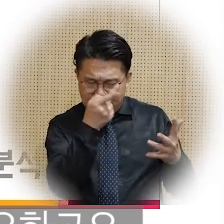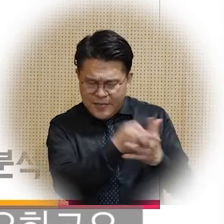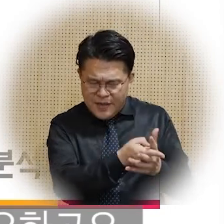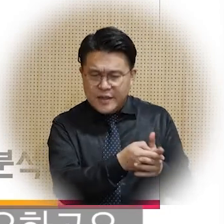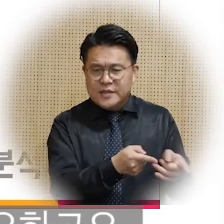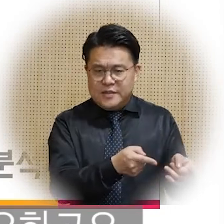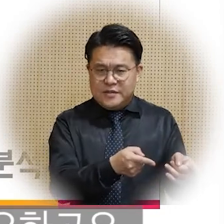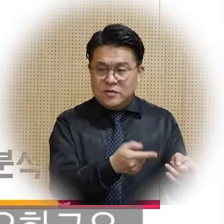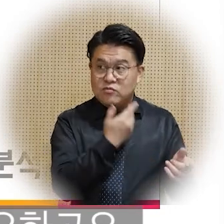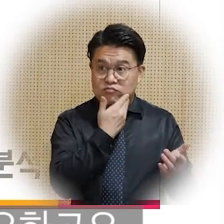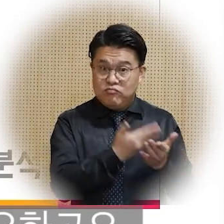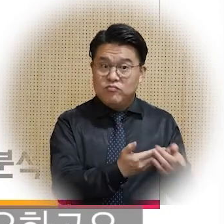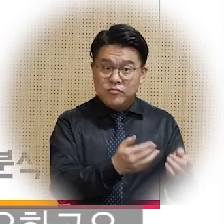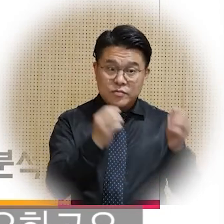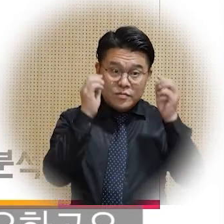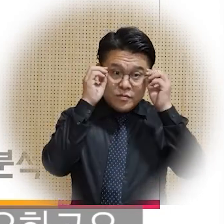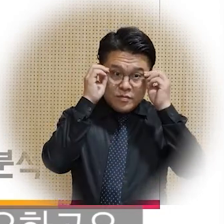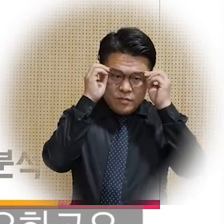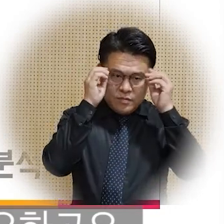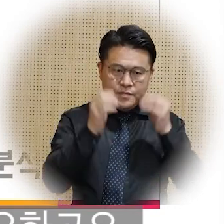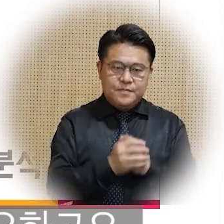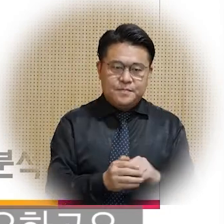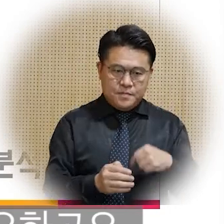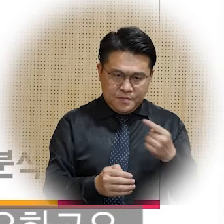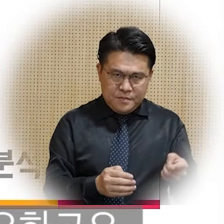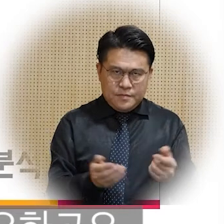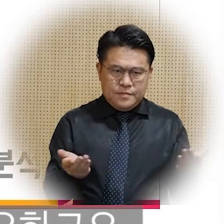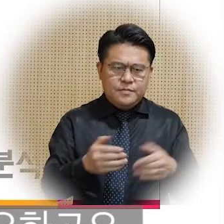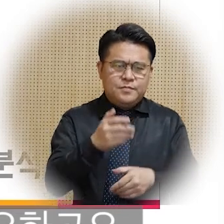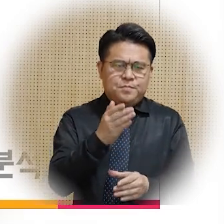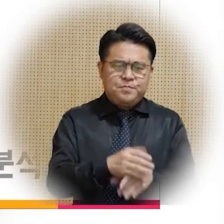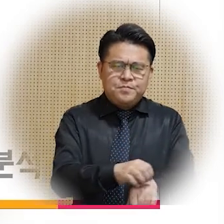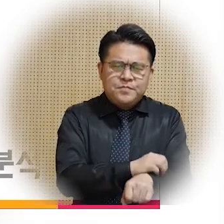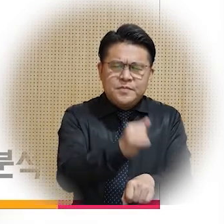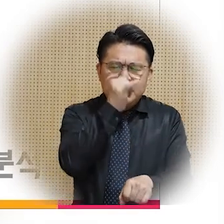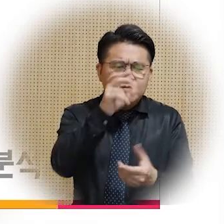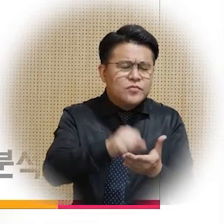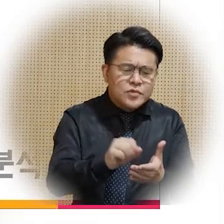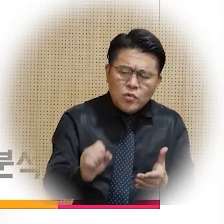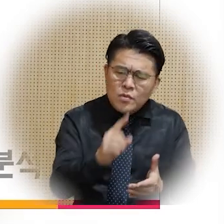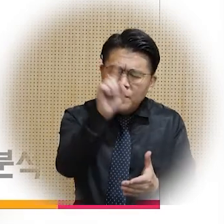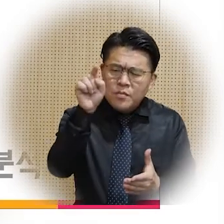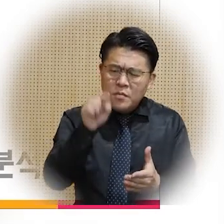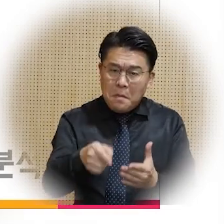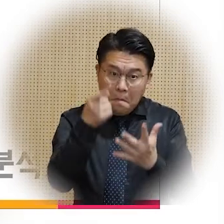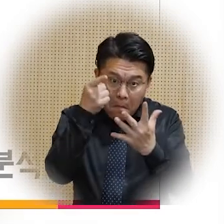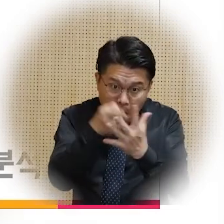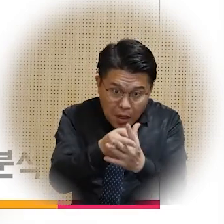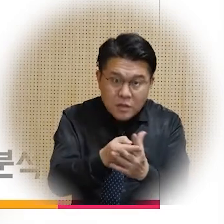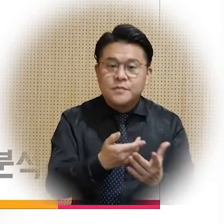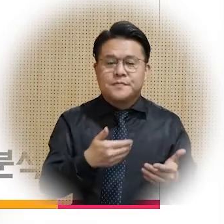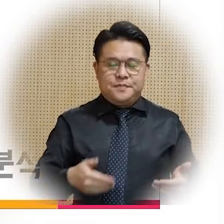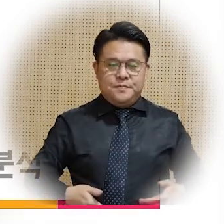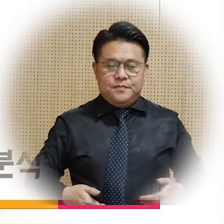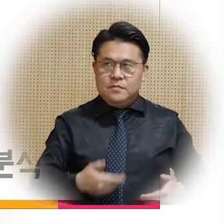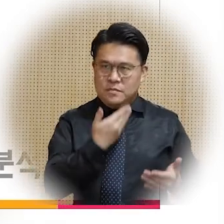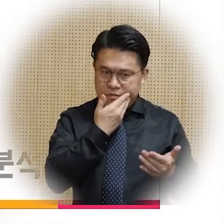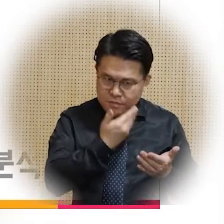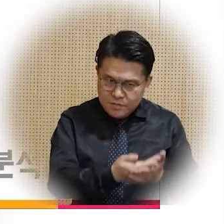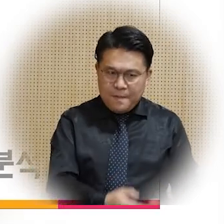이용자의 고유한 특성과 요구사항 파악이 되게 중요하고요. 그 다음에 업무 중 불편을 겪는 문제점의 원인